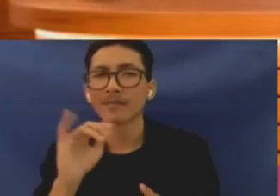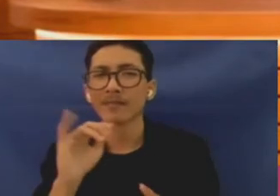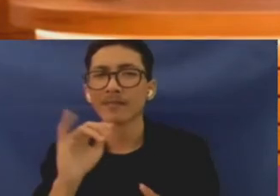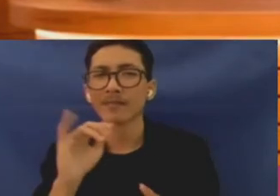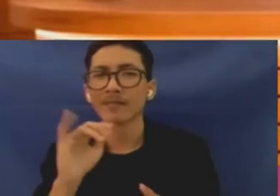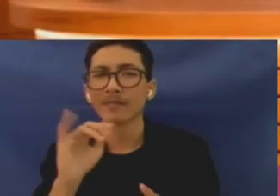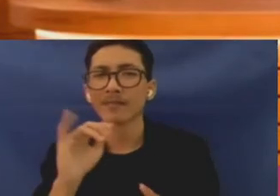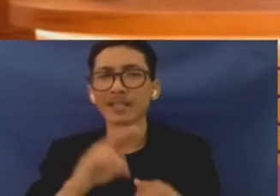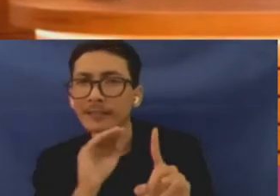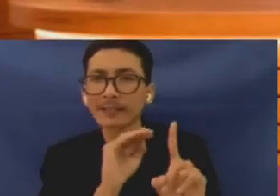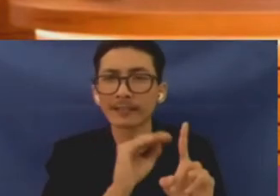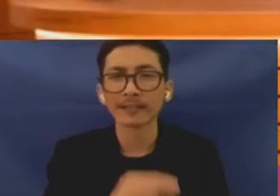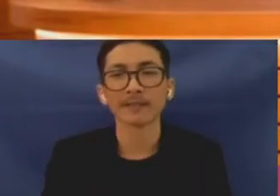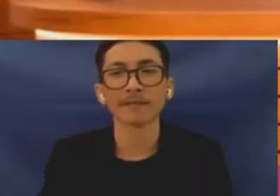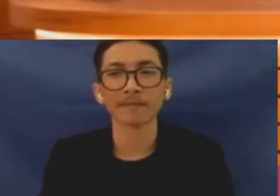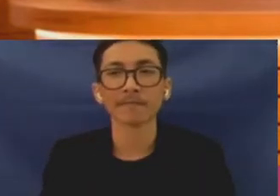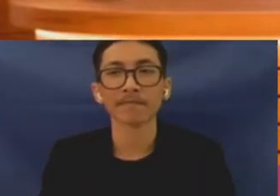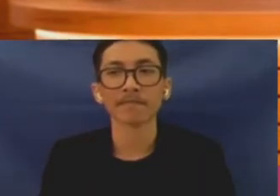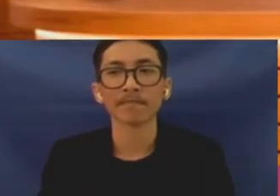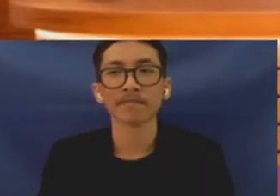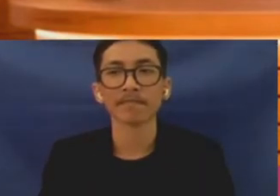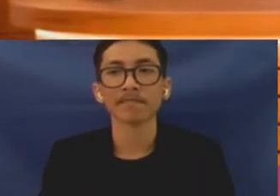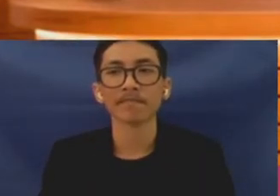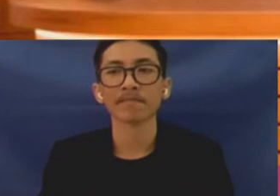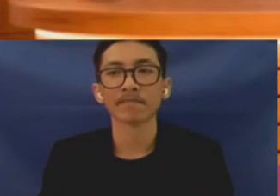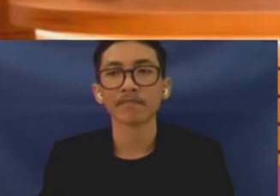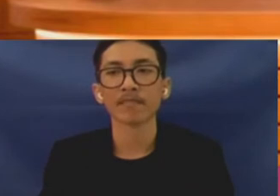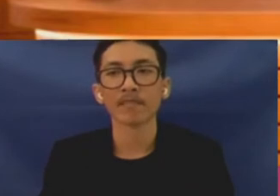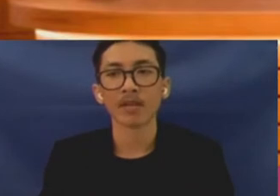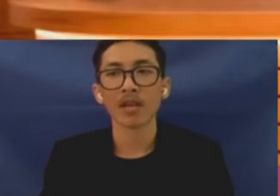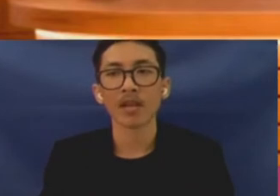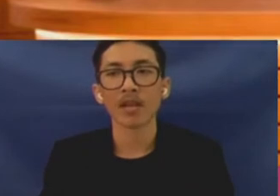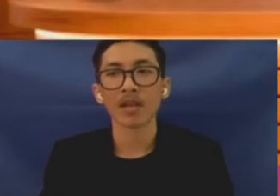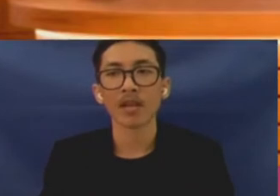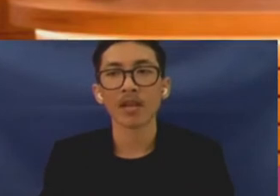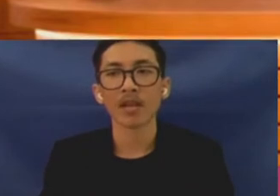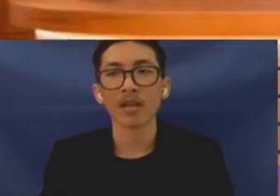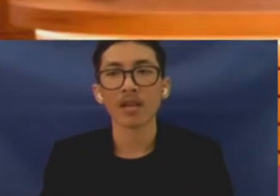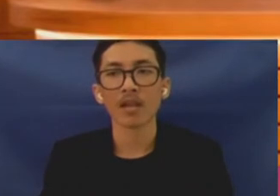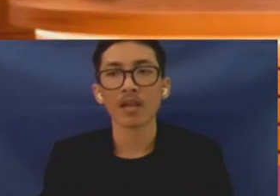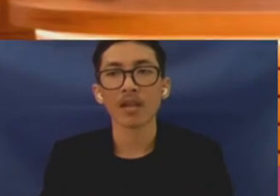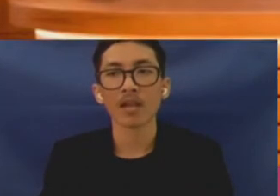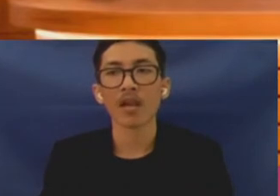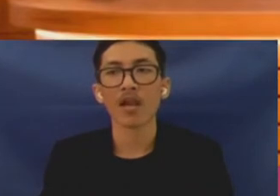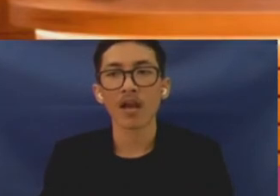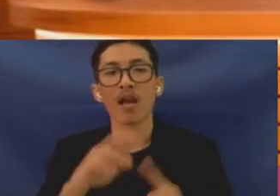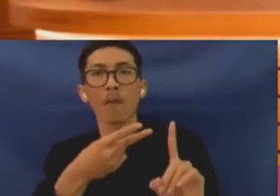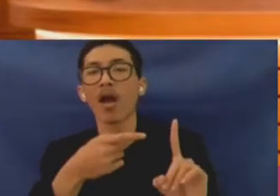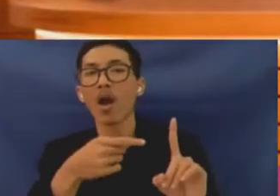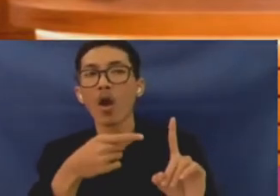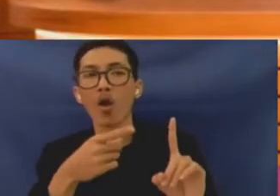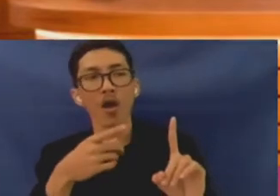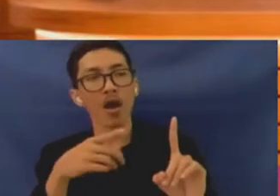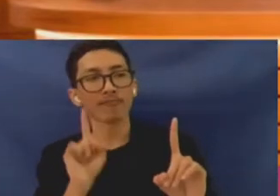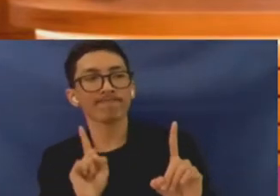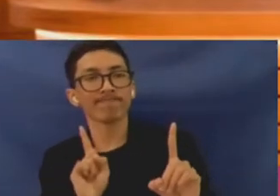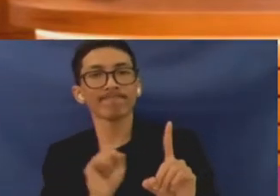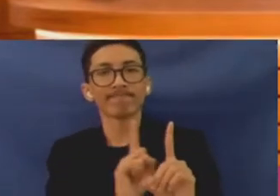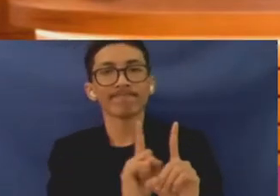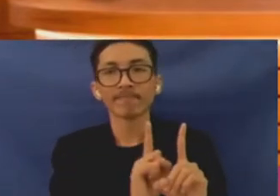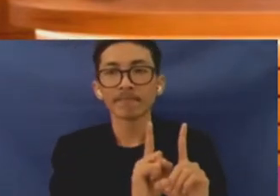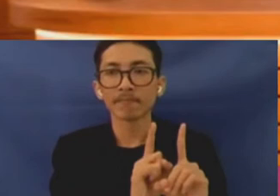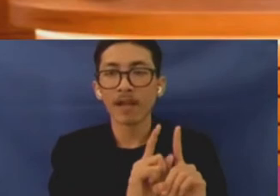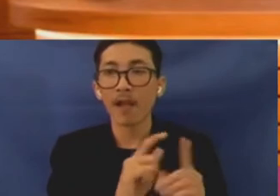lebam tersebut diubah oleh para aktivis sehingga kemudian kita mengenal pendekatan yang jauh lebih humanis dengan nama social model dan human rights